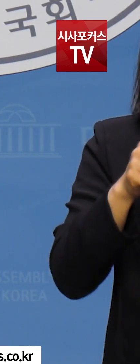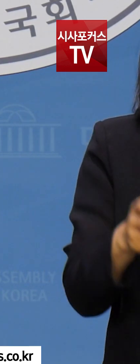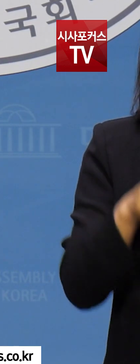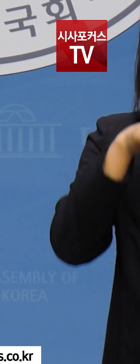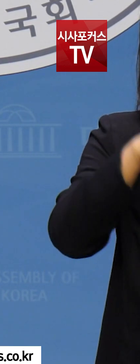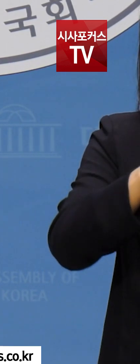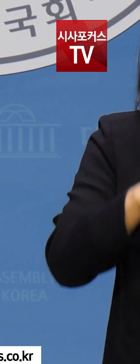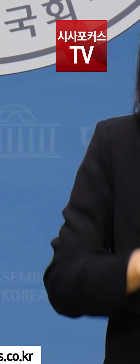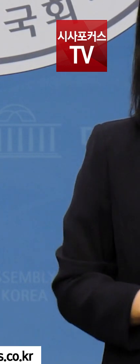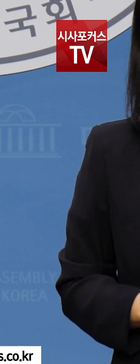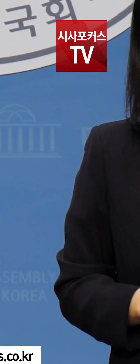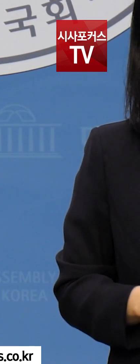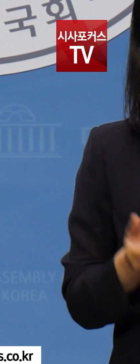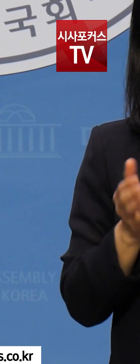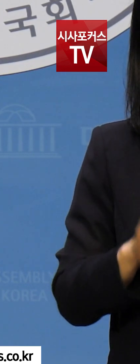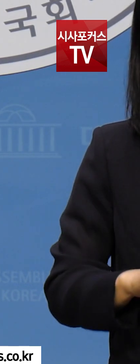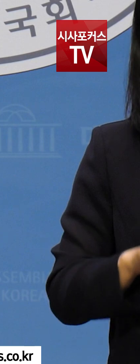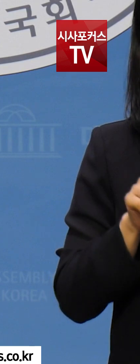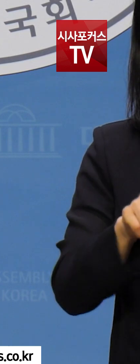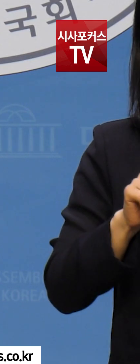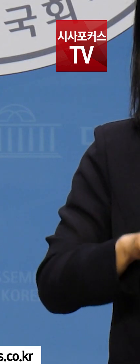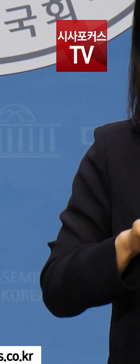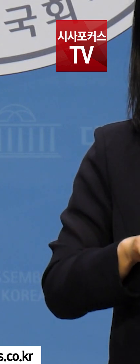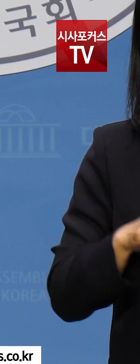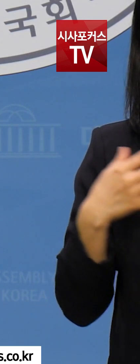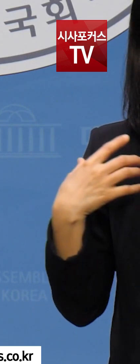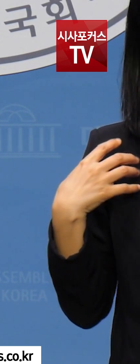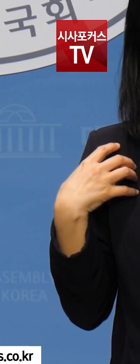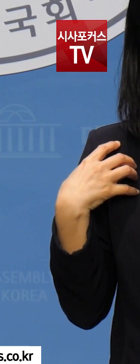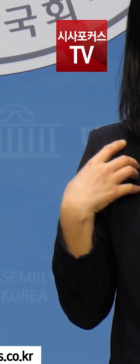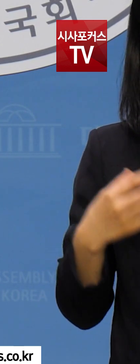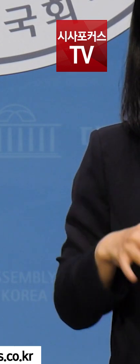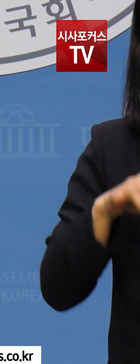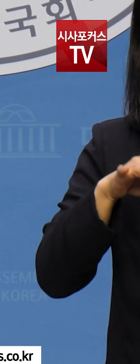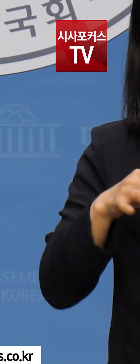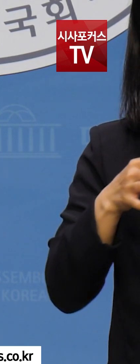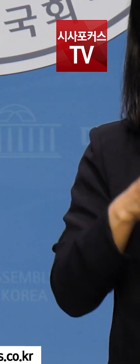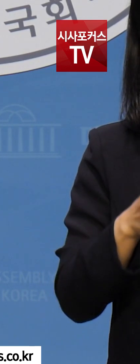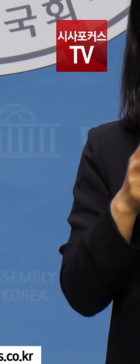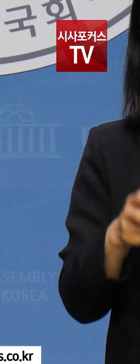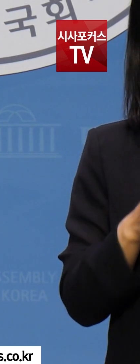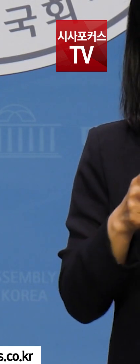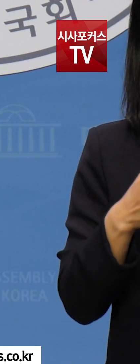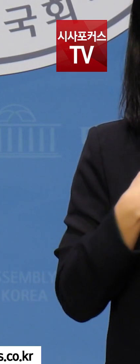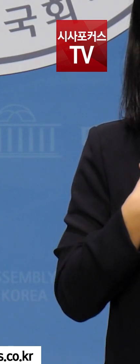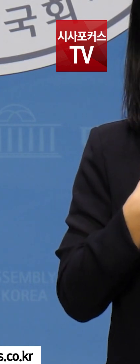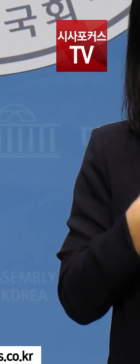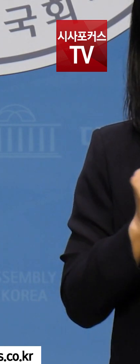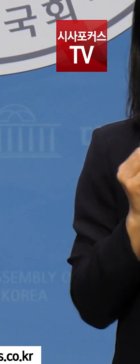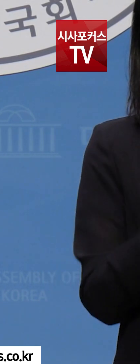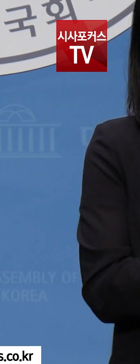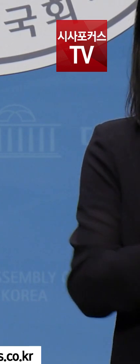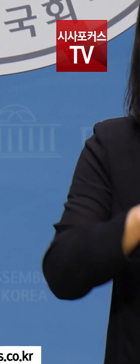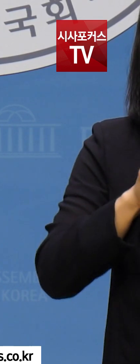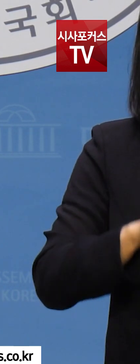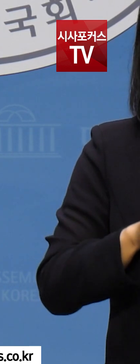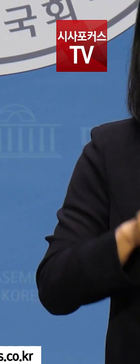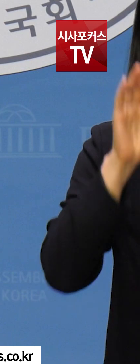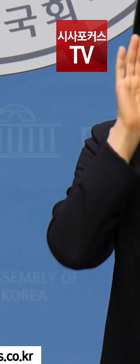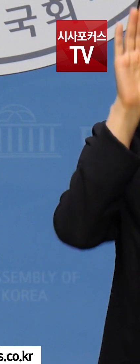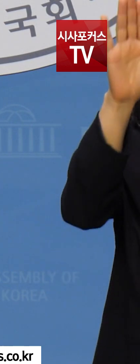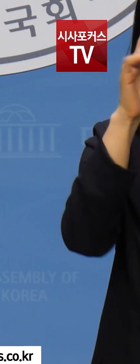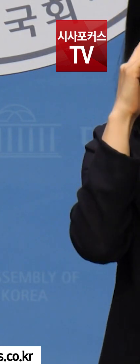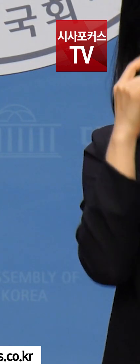될 수밖에 없습니다. 정부는 심각해지는 전기 관련 산업의 안전 문제 양상을